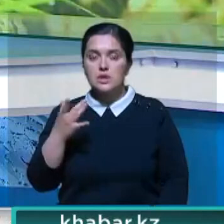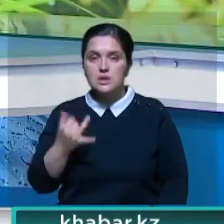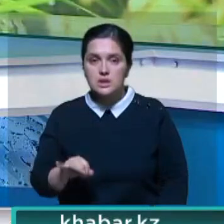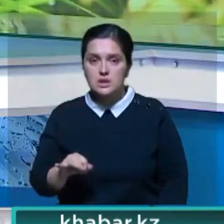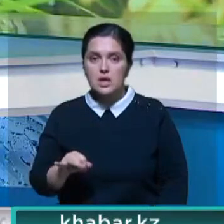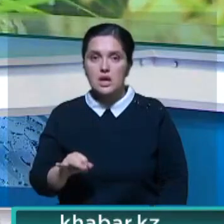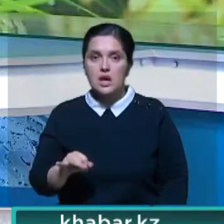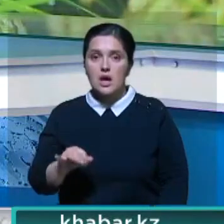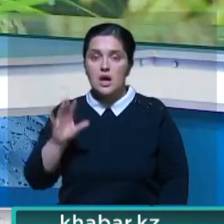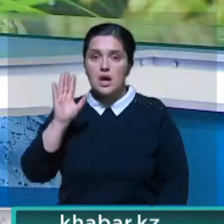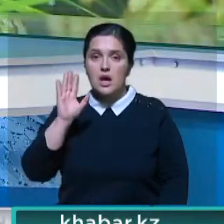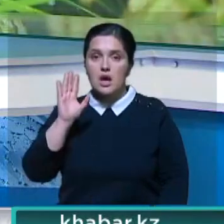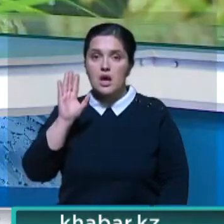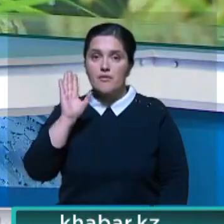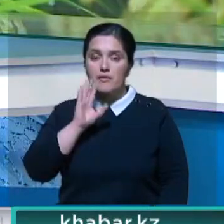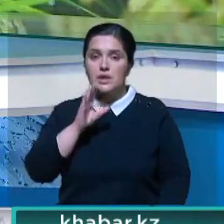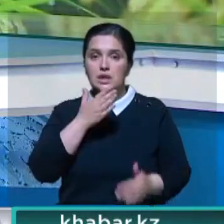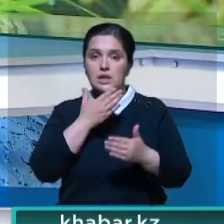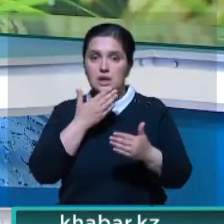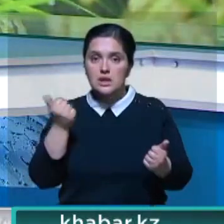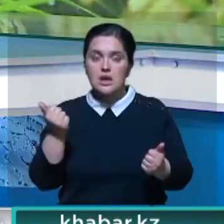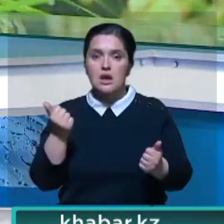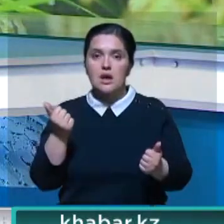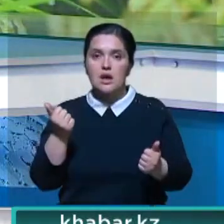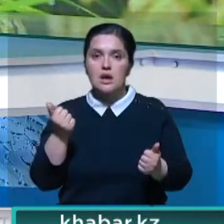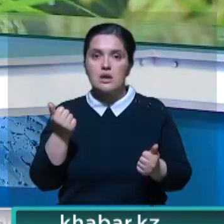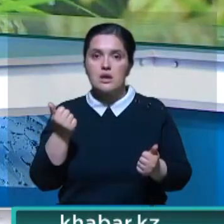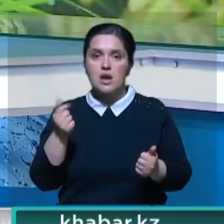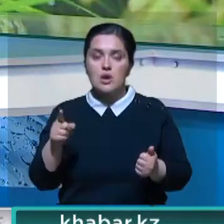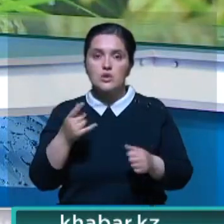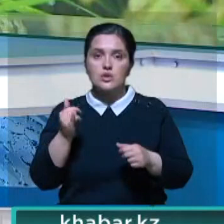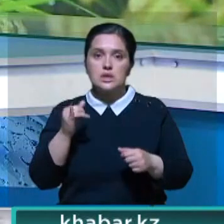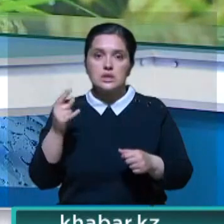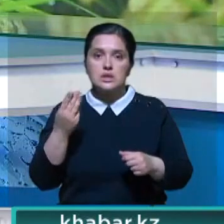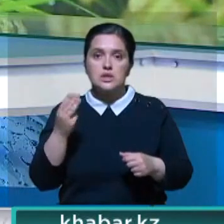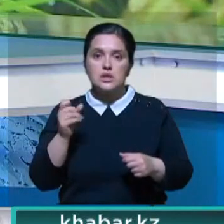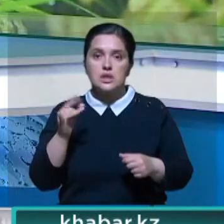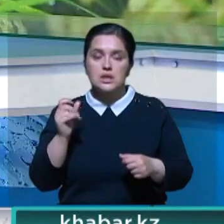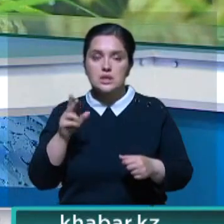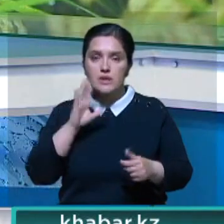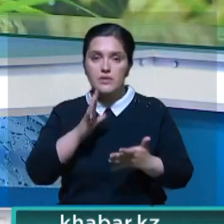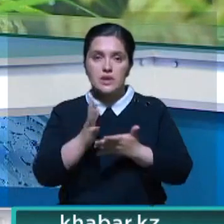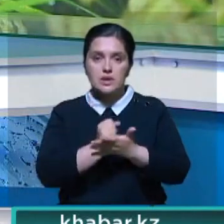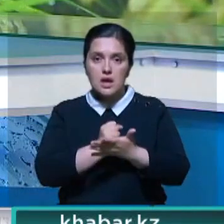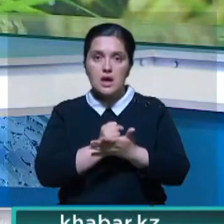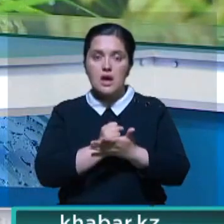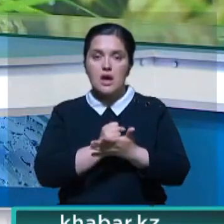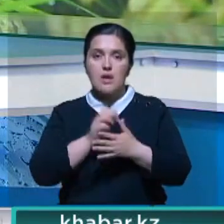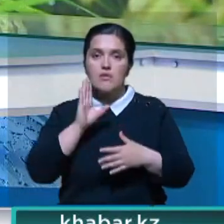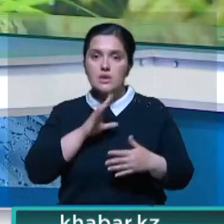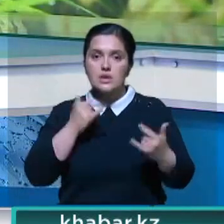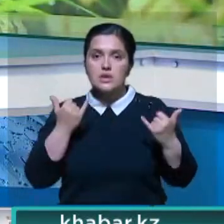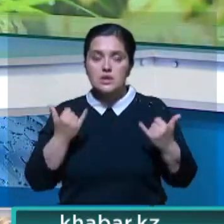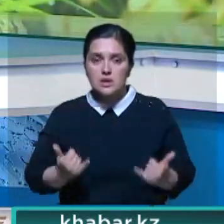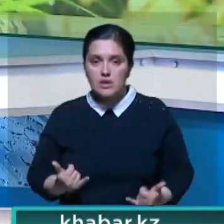в Коксарайском контррегуляторе воды нет. Ценная влага в регион поступает только из Шардаринского водохранилища.